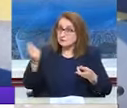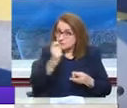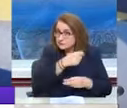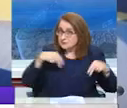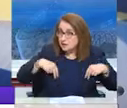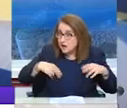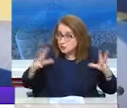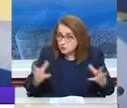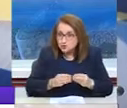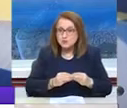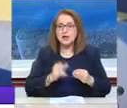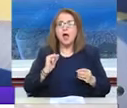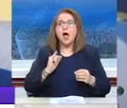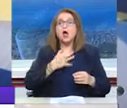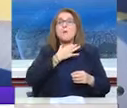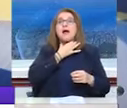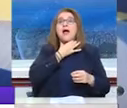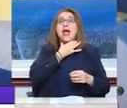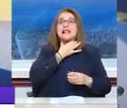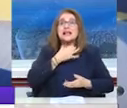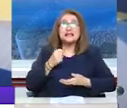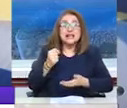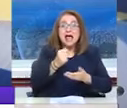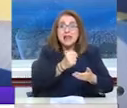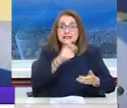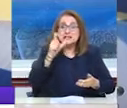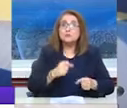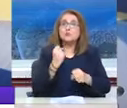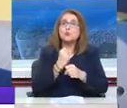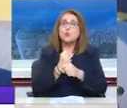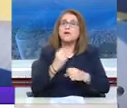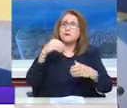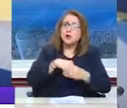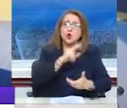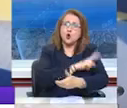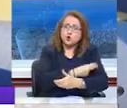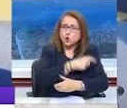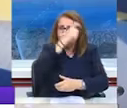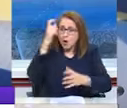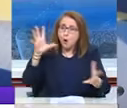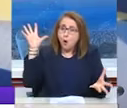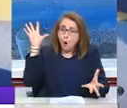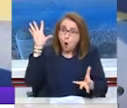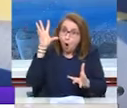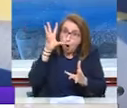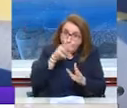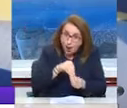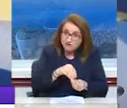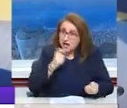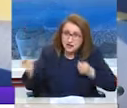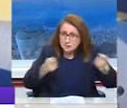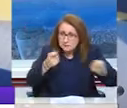σχέσης τους και την έκτακτη ενίσχυση των εργαζομένων στη δημόσια υγεία ανέρχεται πλέον στα